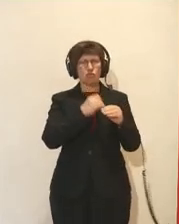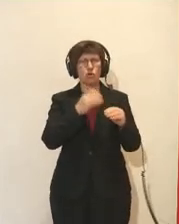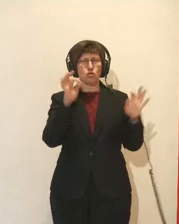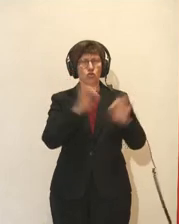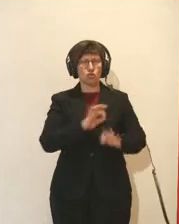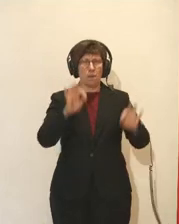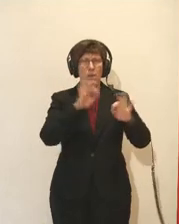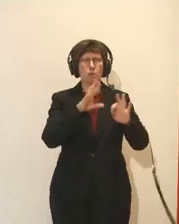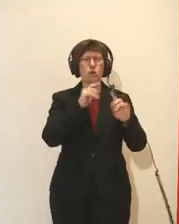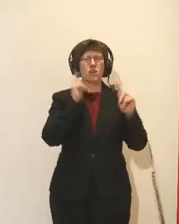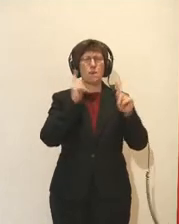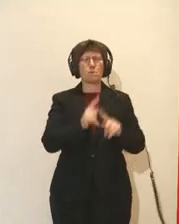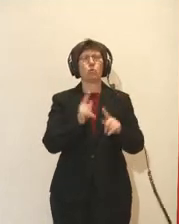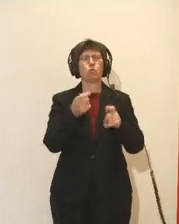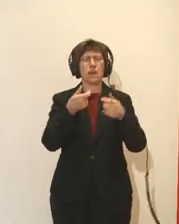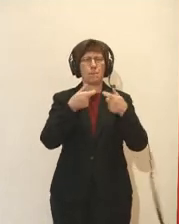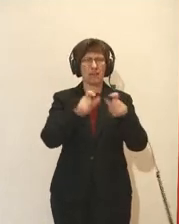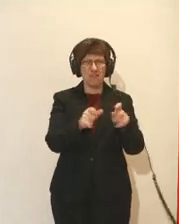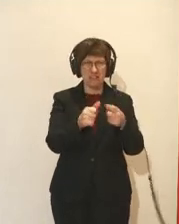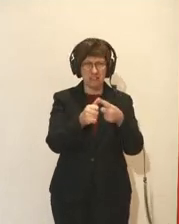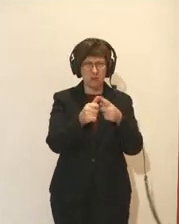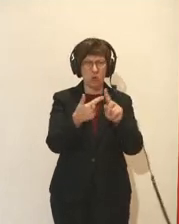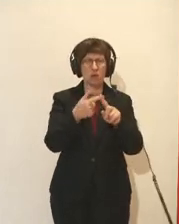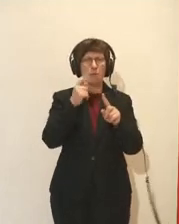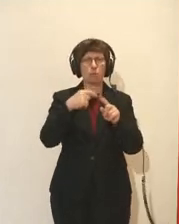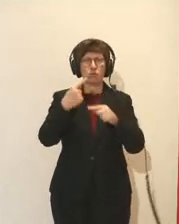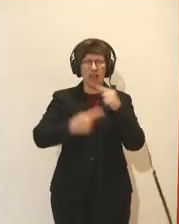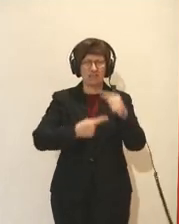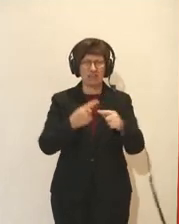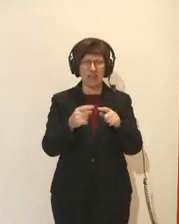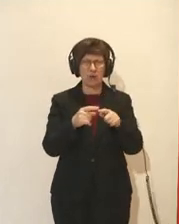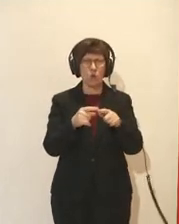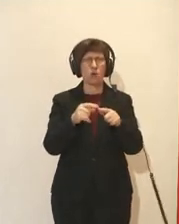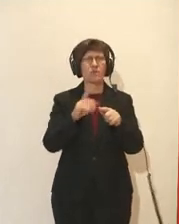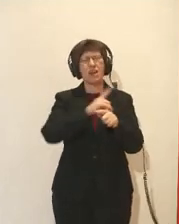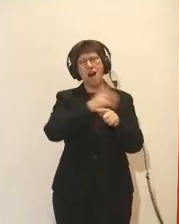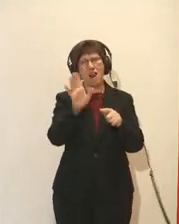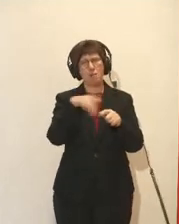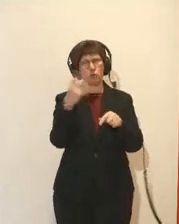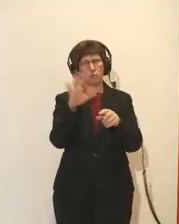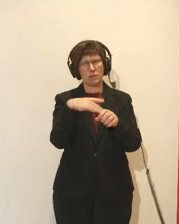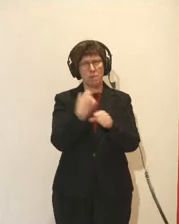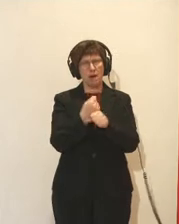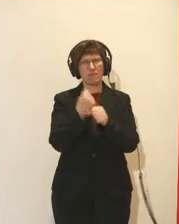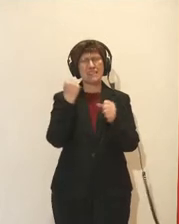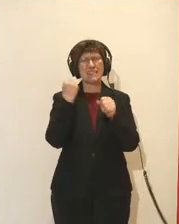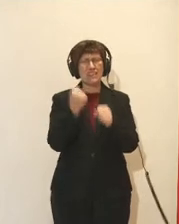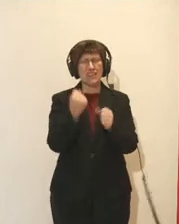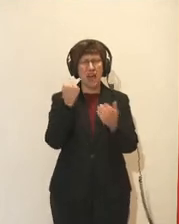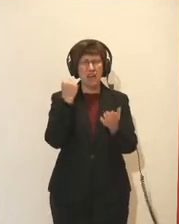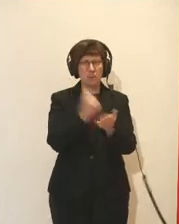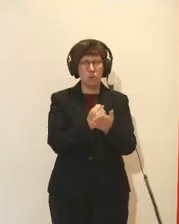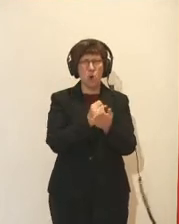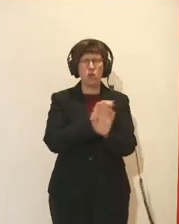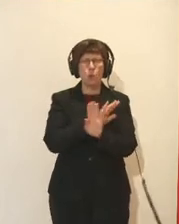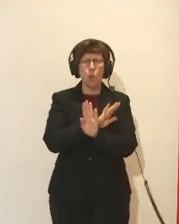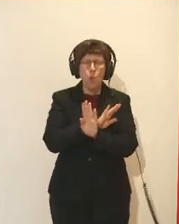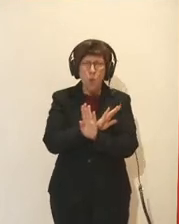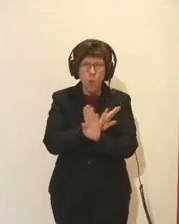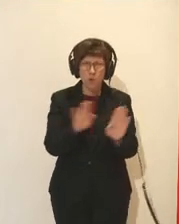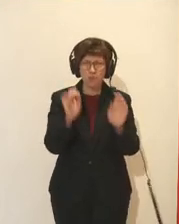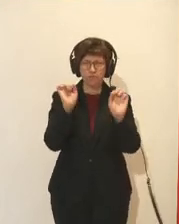ist das heißt wir müssen die prävention kommen und wir mussten entwicklung angeht spielen und da sind alle gefragt und dann sind die sicherheits gehört und ohne dass es um